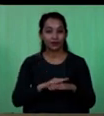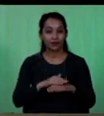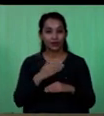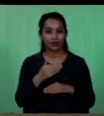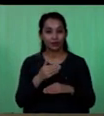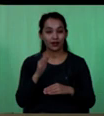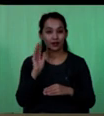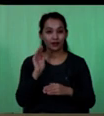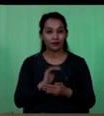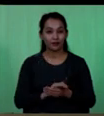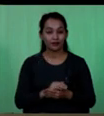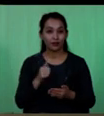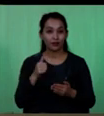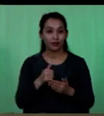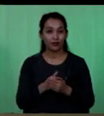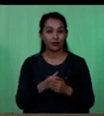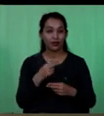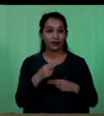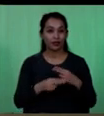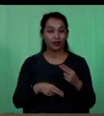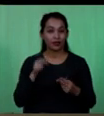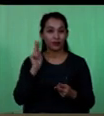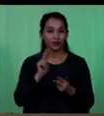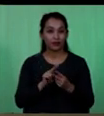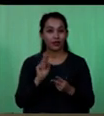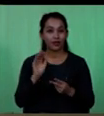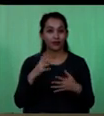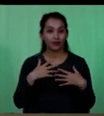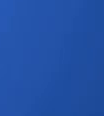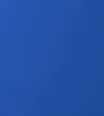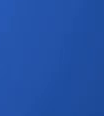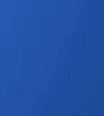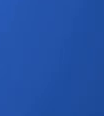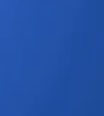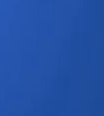bilan xayrlashsak. Keyingi darsda ko'rishguncha, xayr, salomat bo'ling.